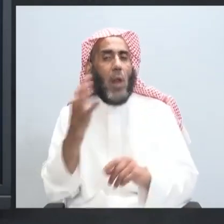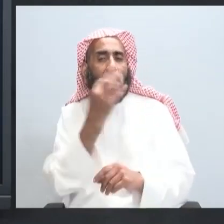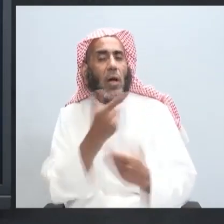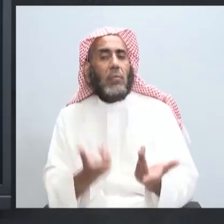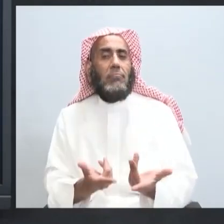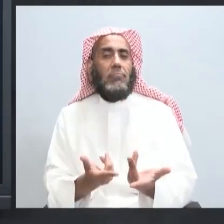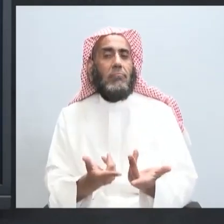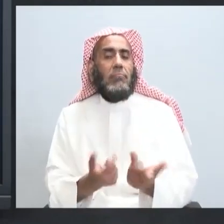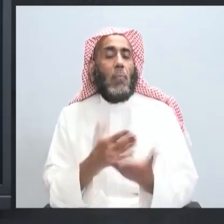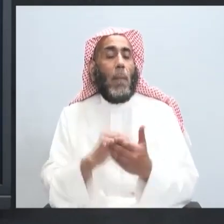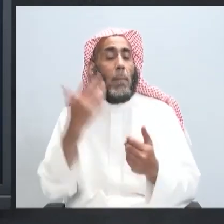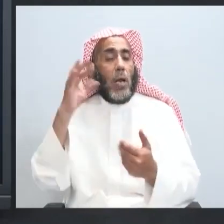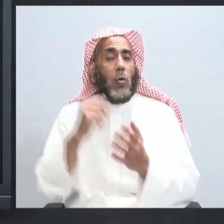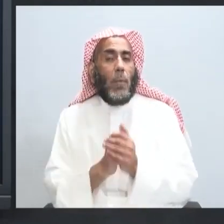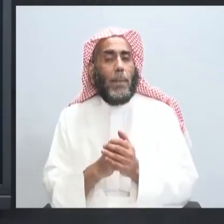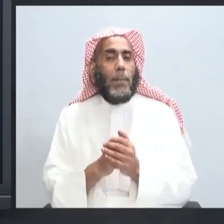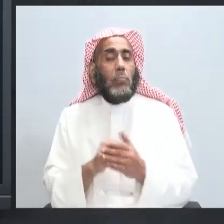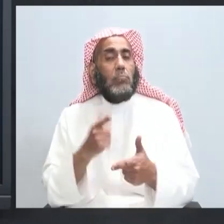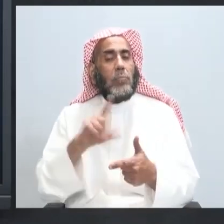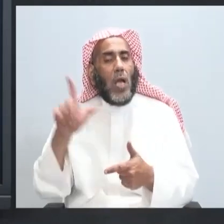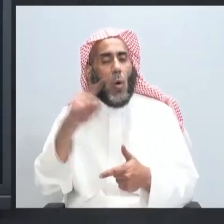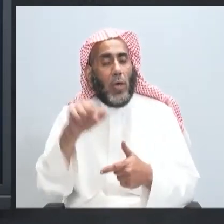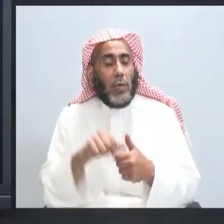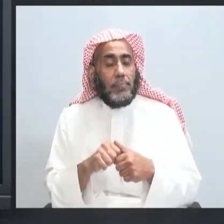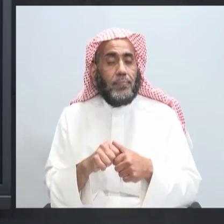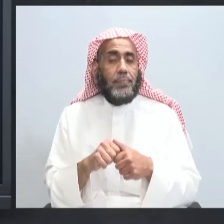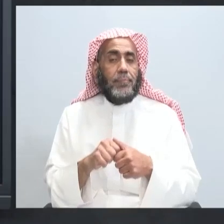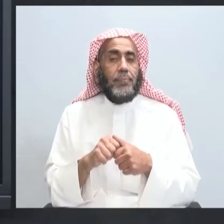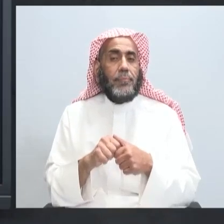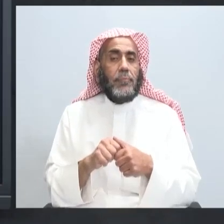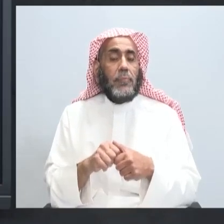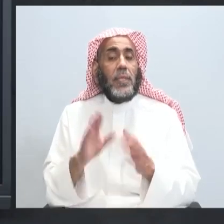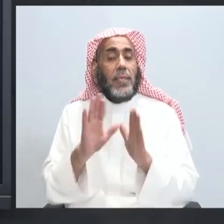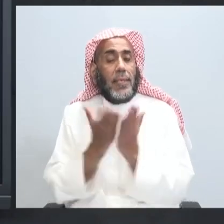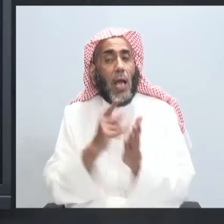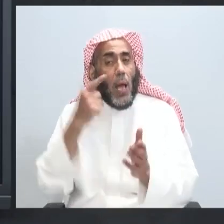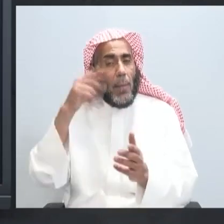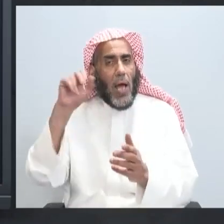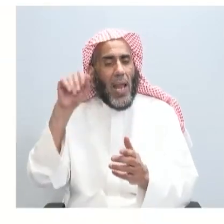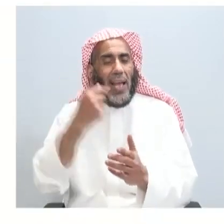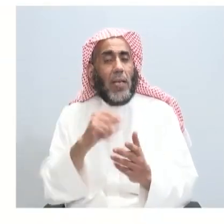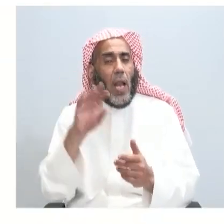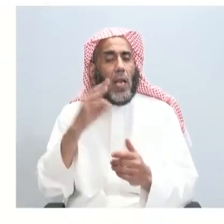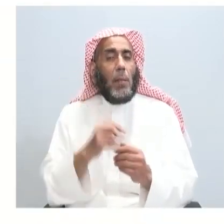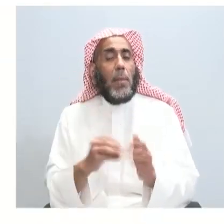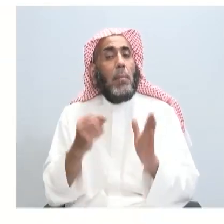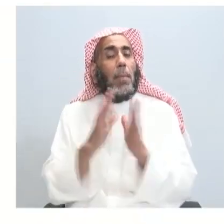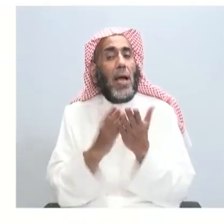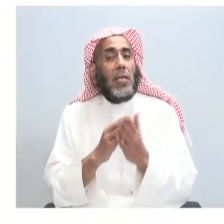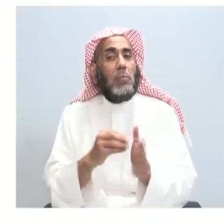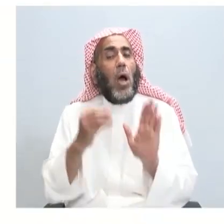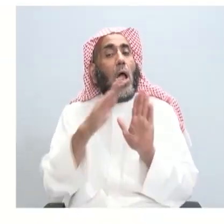الالفاظ ما رايكم هنا صحيح ام خاطئ كتاب العين للخليل يعد من مع جب